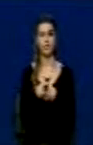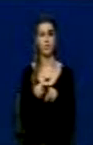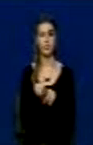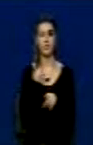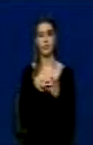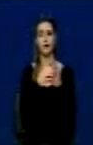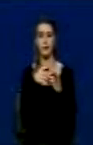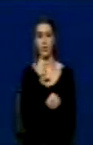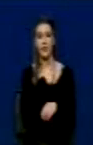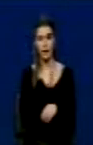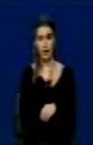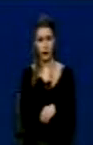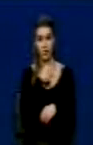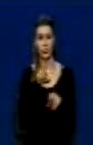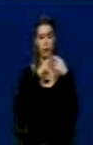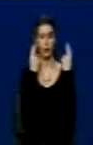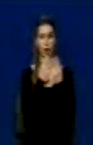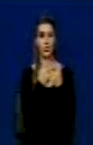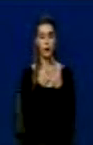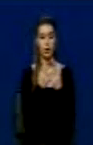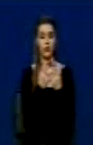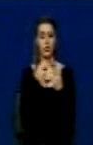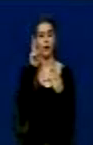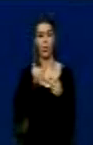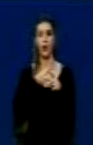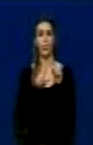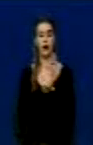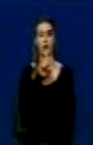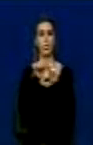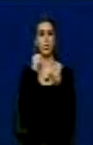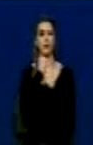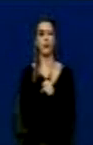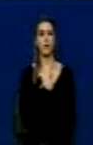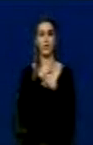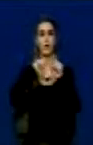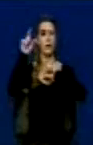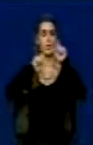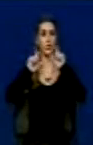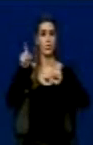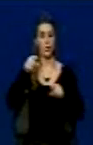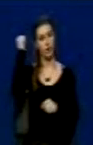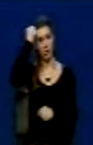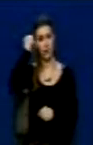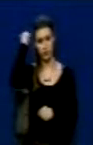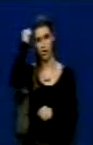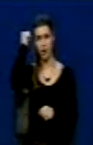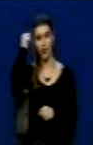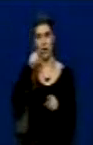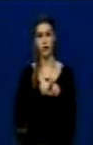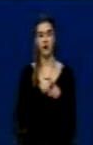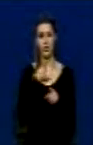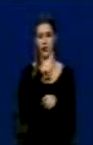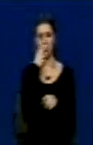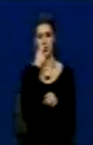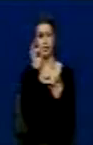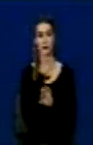institucionet financiare botërore ka qenë rritja e borxhit jashtëm të Kosovës, përderisa nuk kemi parë